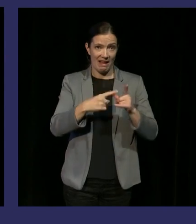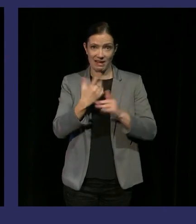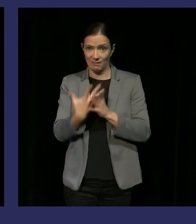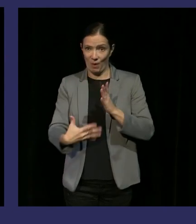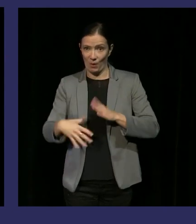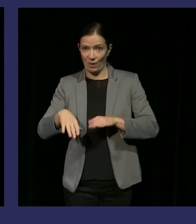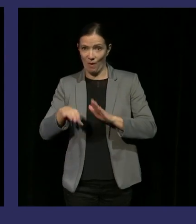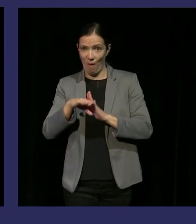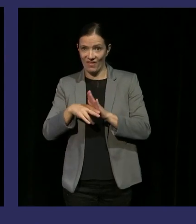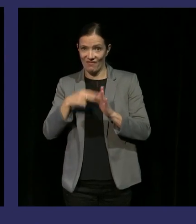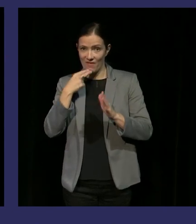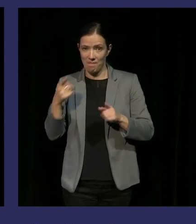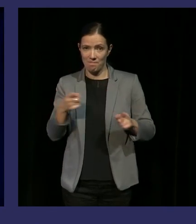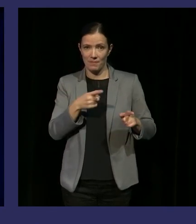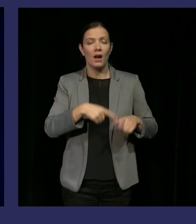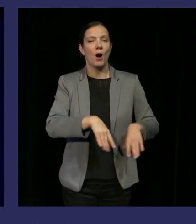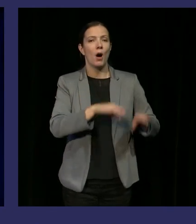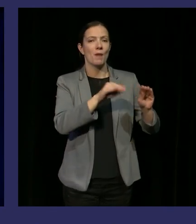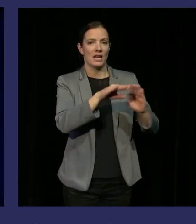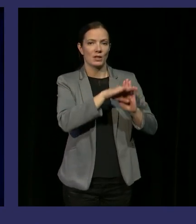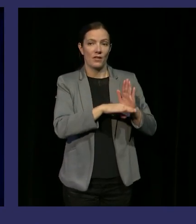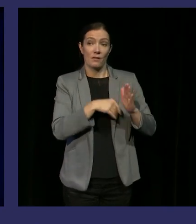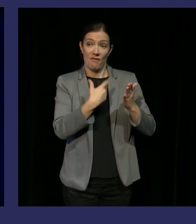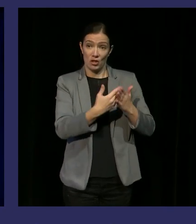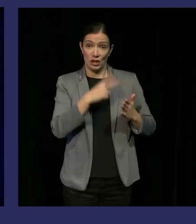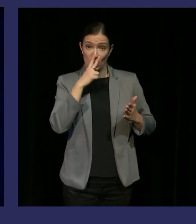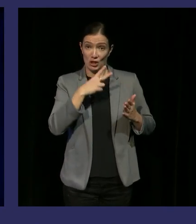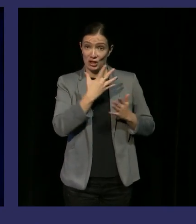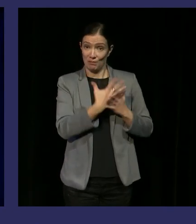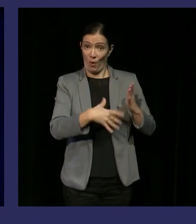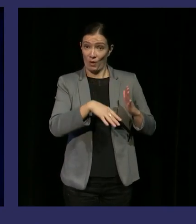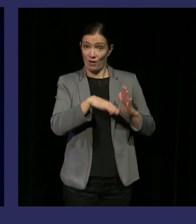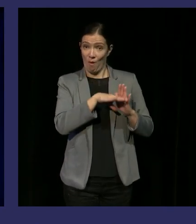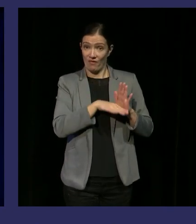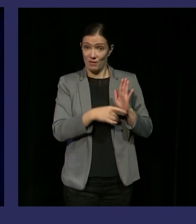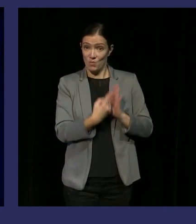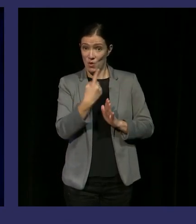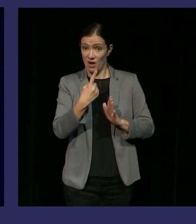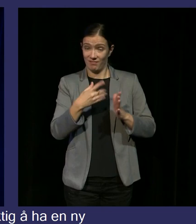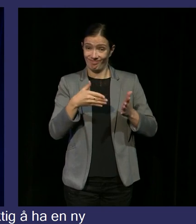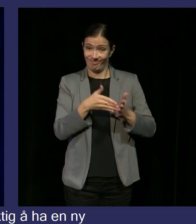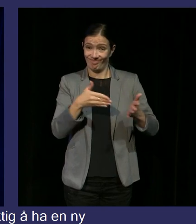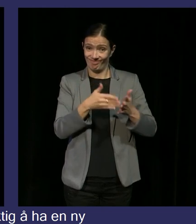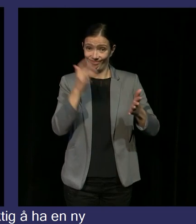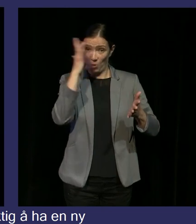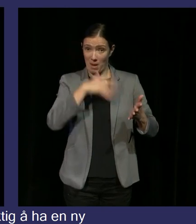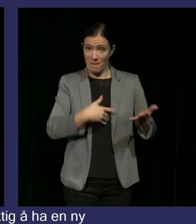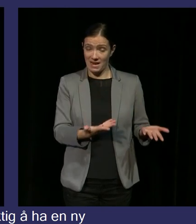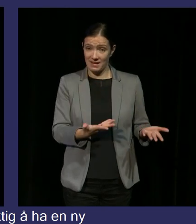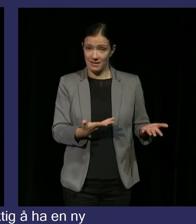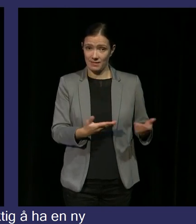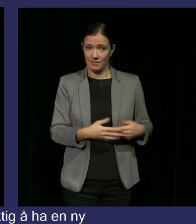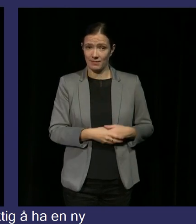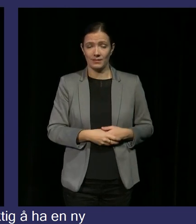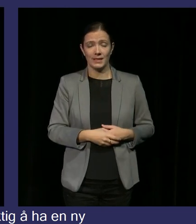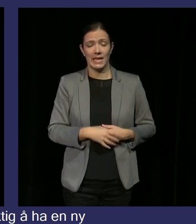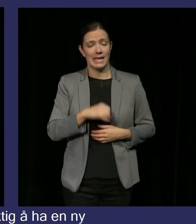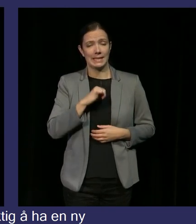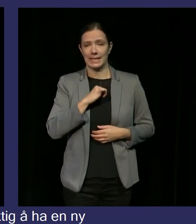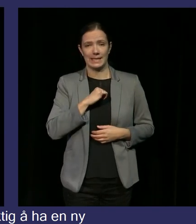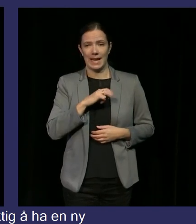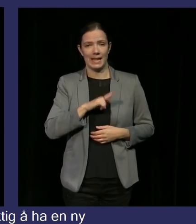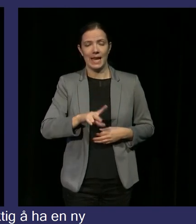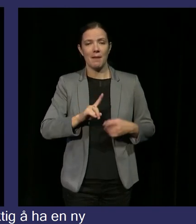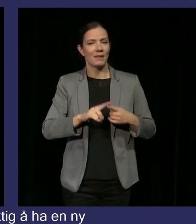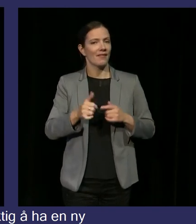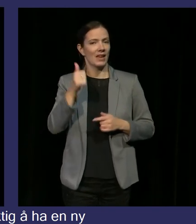Opplæringsloven. Opplæringsloven, ja. Så forslaget til ny språklov, vil det kunne bøte på problemet? Det vil jo ikke det i seg selv. Det er viktig å